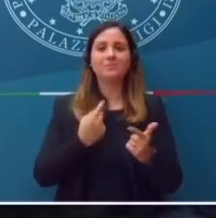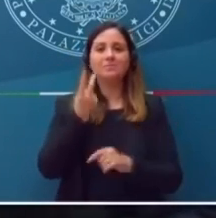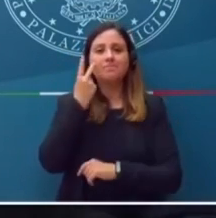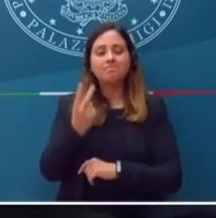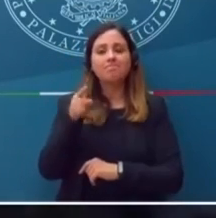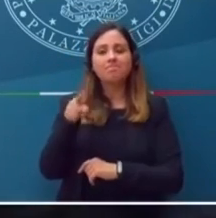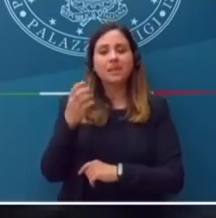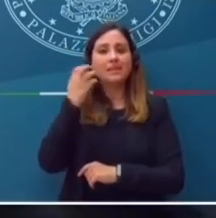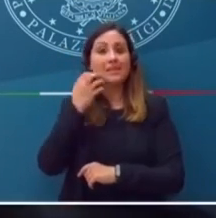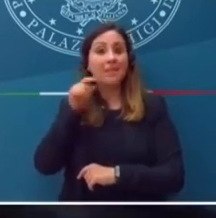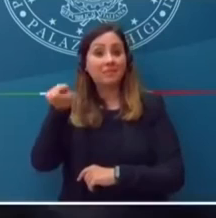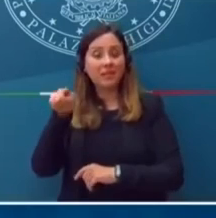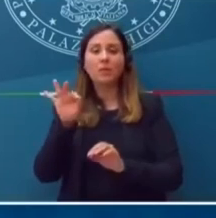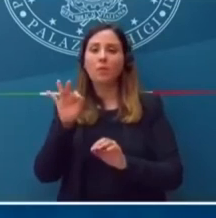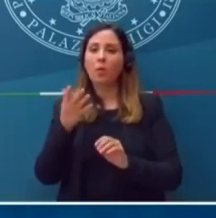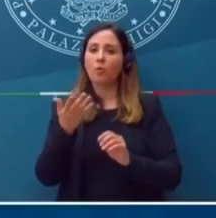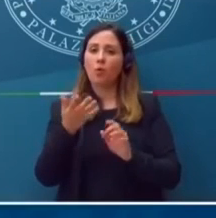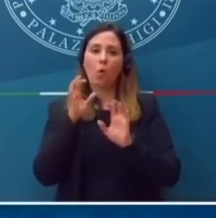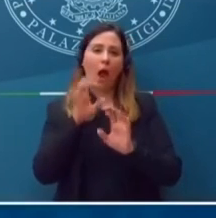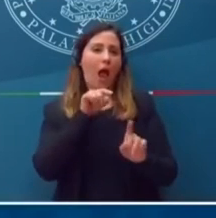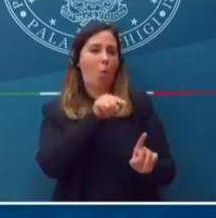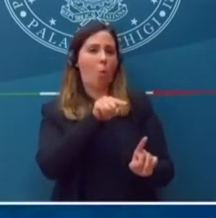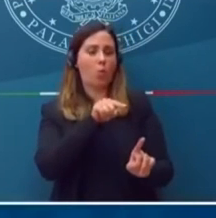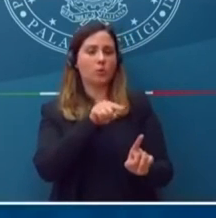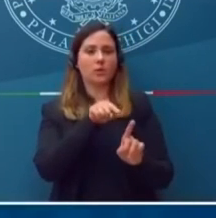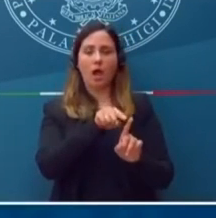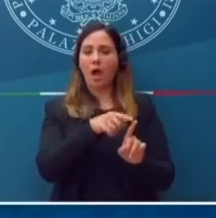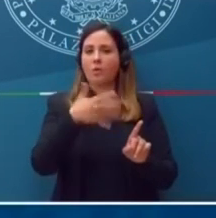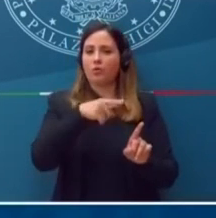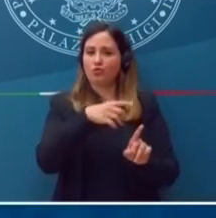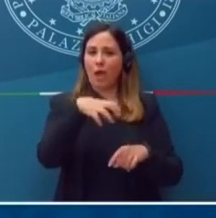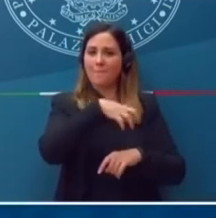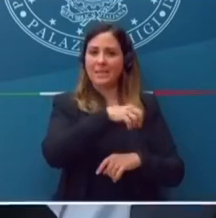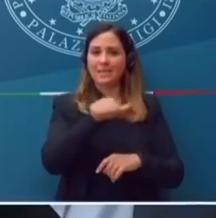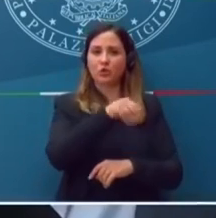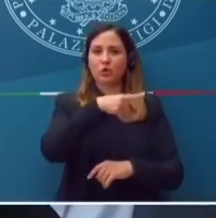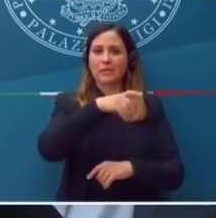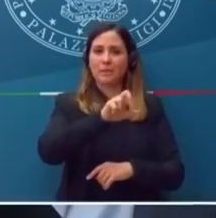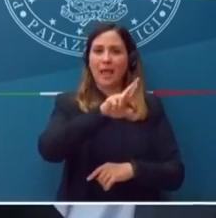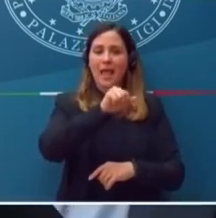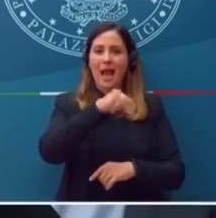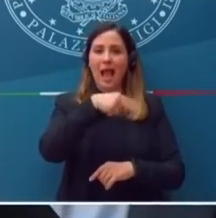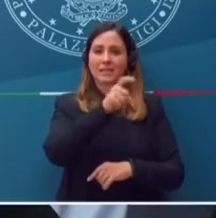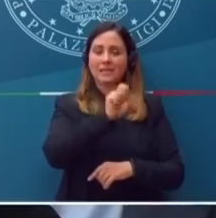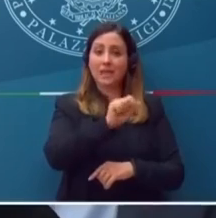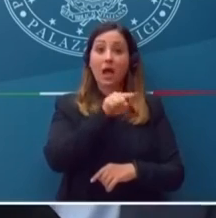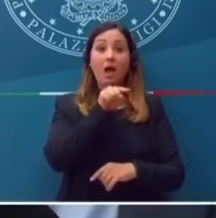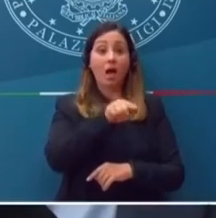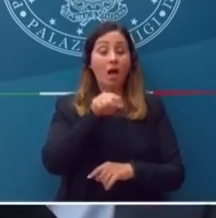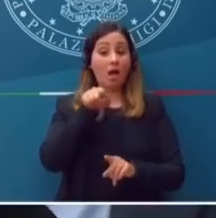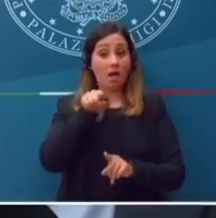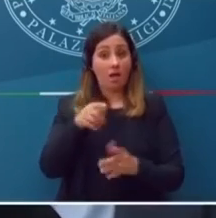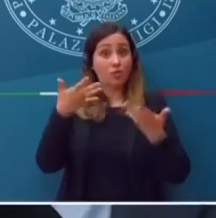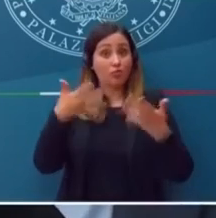ministro Speranza in maniera sempre più netta da giorni e giorni e giorni, lei ha detto a Salvini che forse non è il caso di